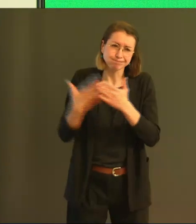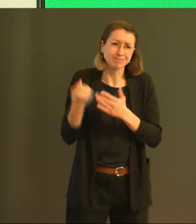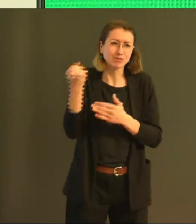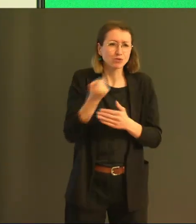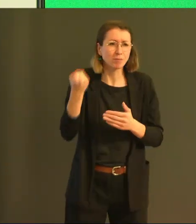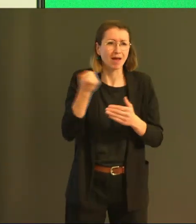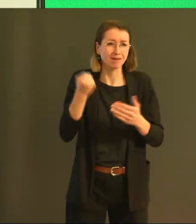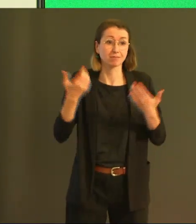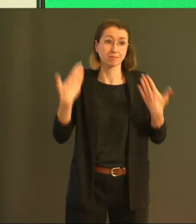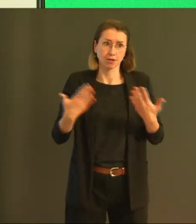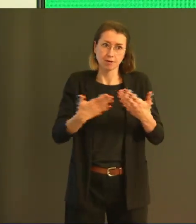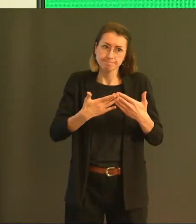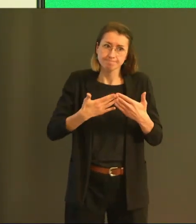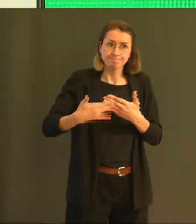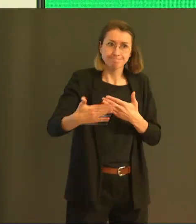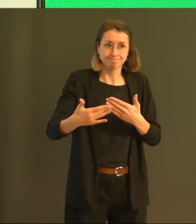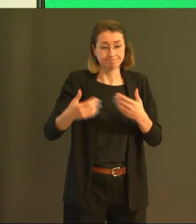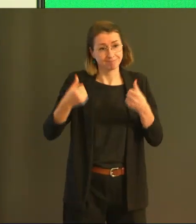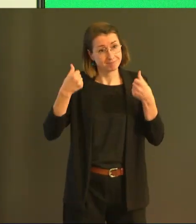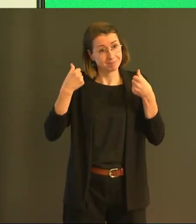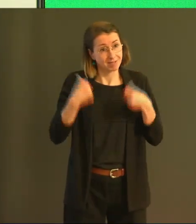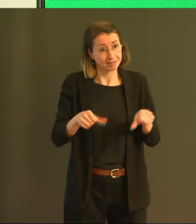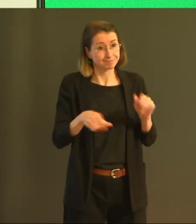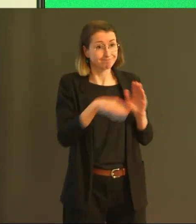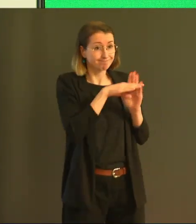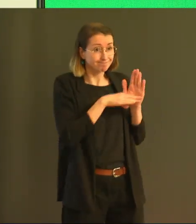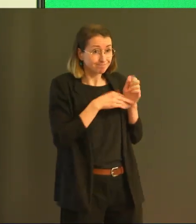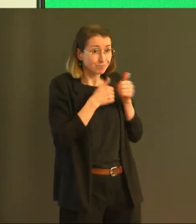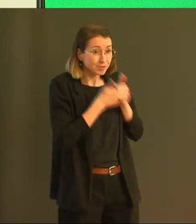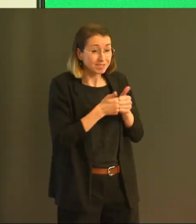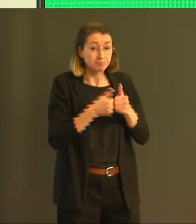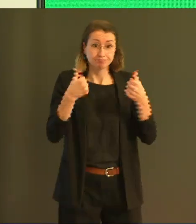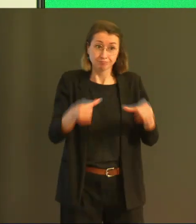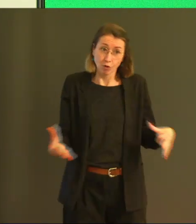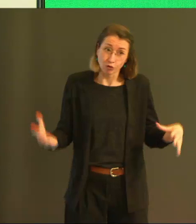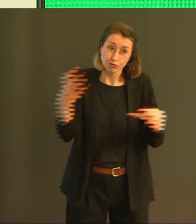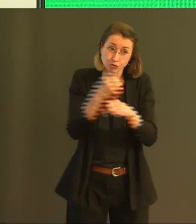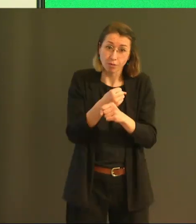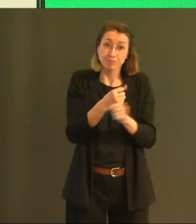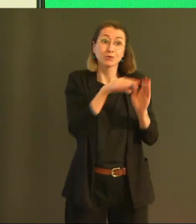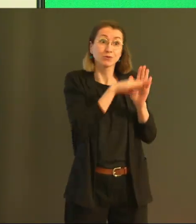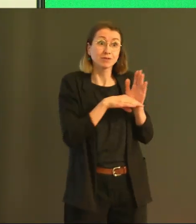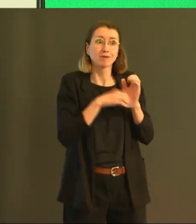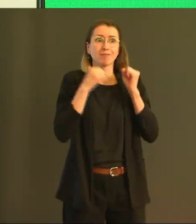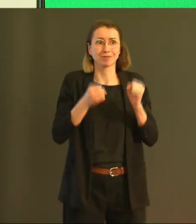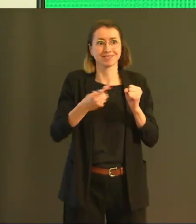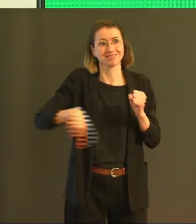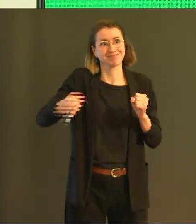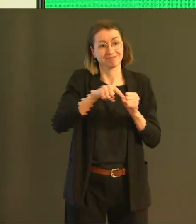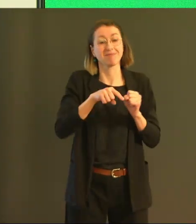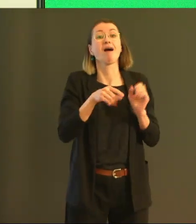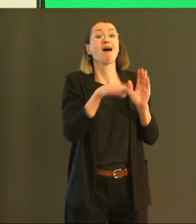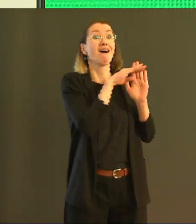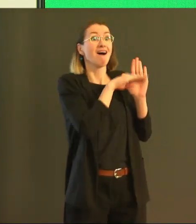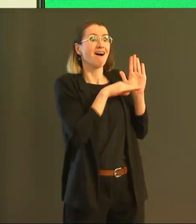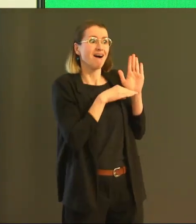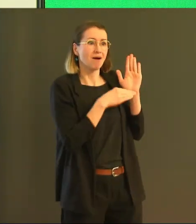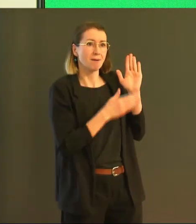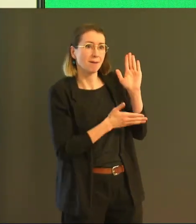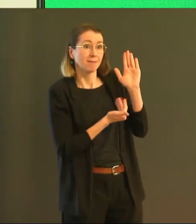uniquement si ensemble nous respectons ces consignes que nous allons pouvoir progressivement lever ces mesures et nous adapter à cette